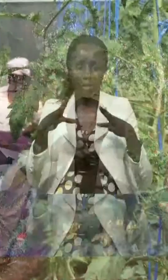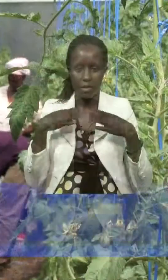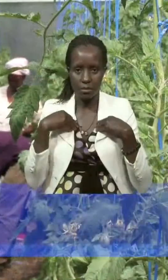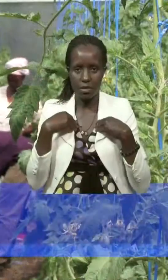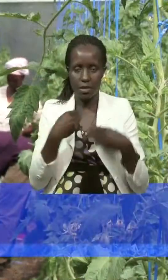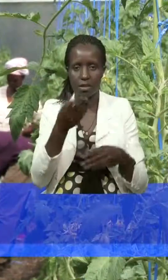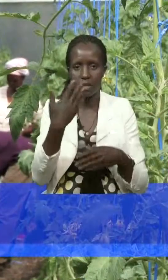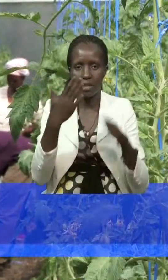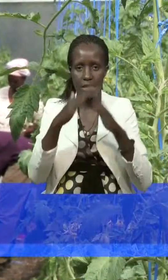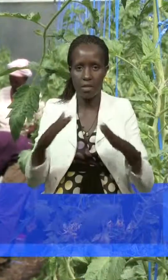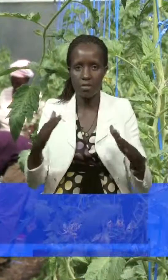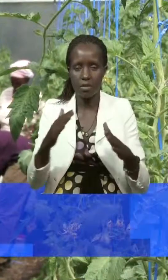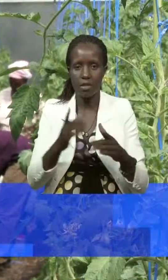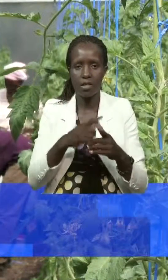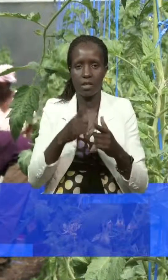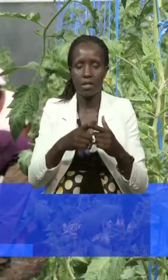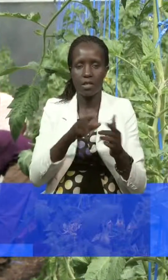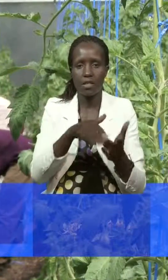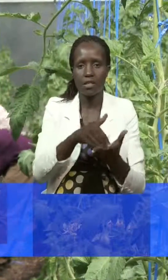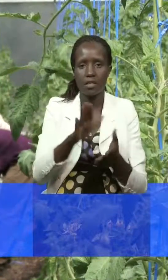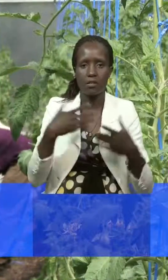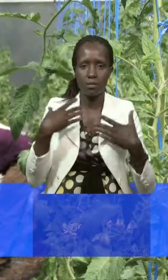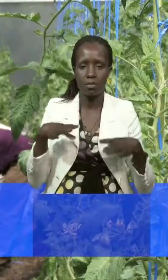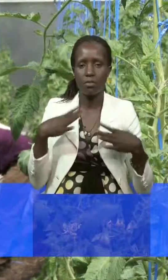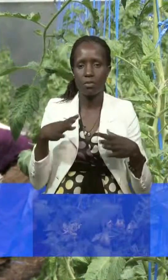Tulikubali maneno ya greenhouse, ndio watu walitumwa hapa,